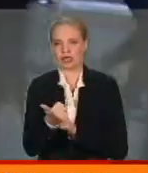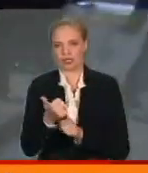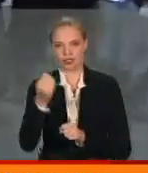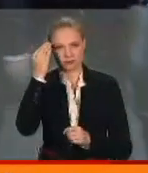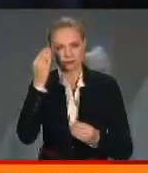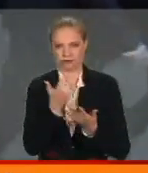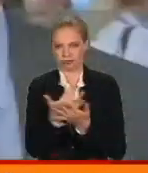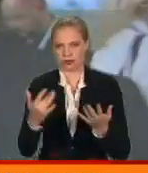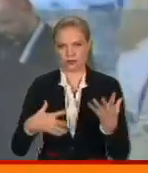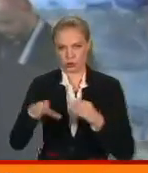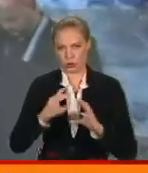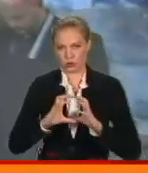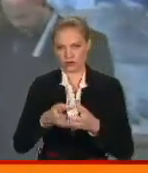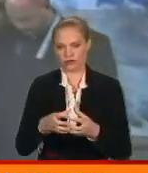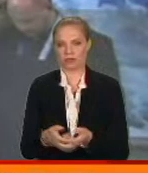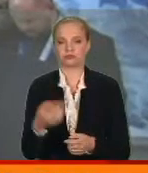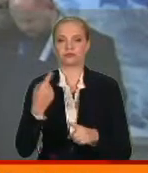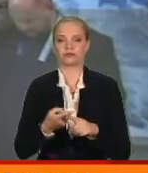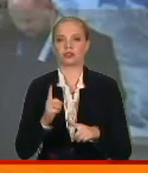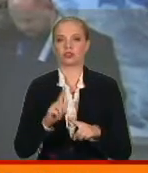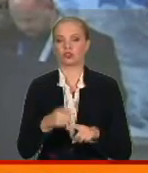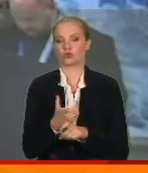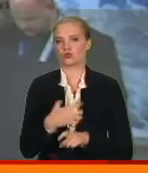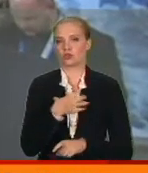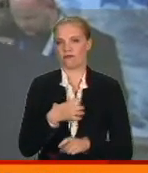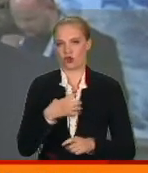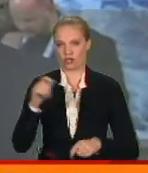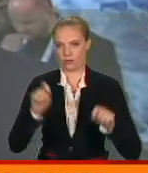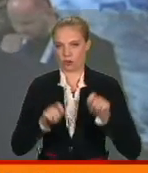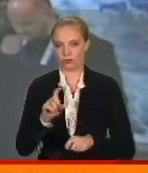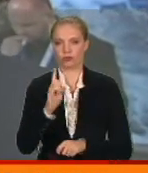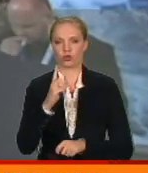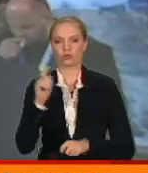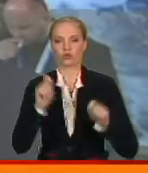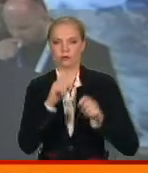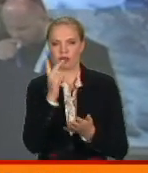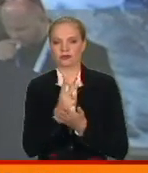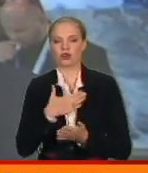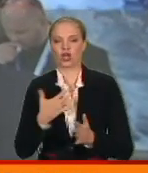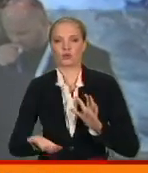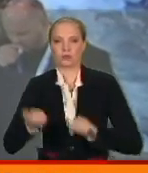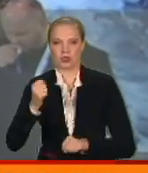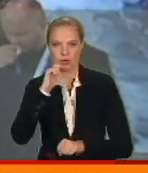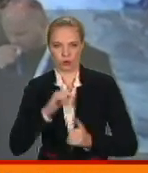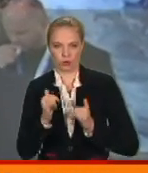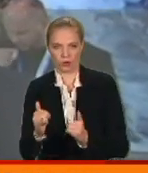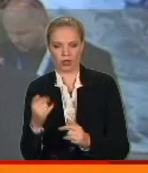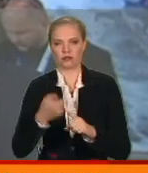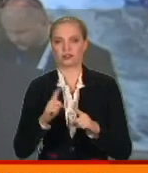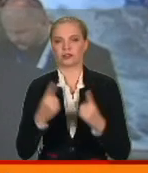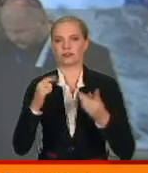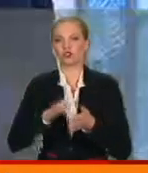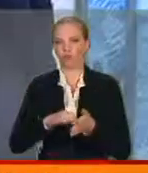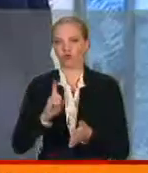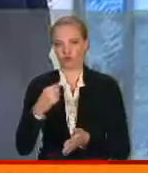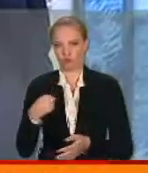думок з усього світу це дуже важлива конференція тому що вона демонструє нашу підтримку у це визначальна причина